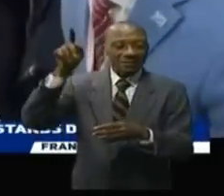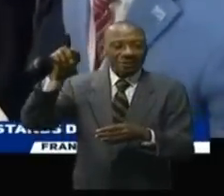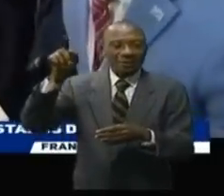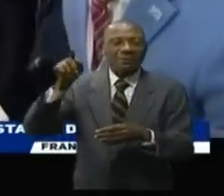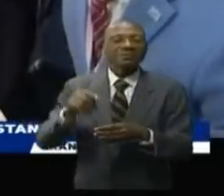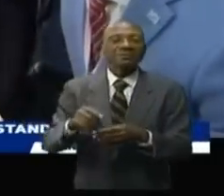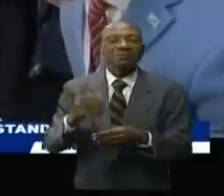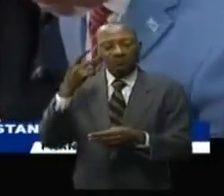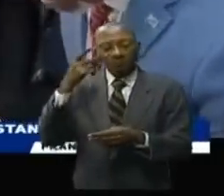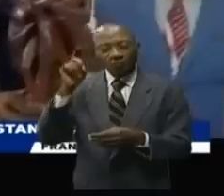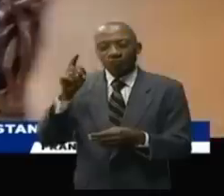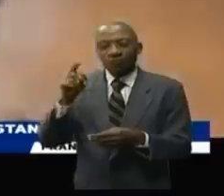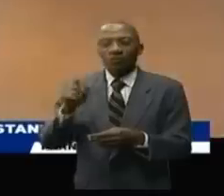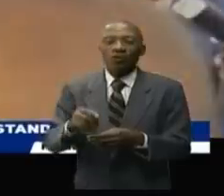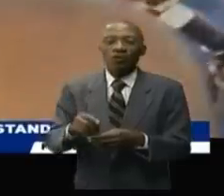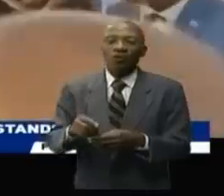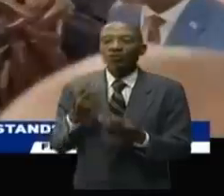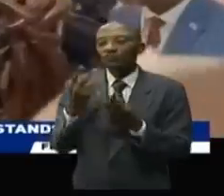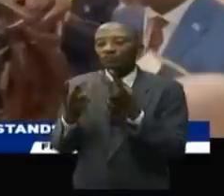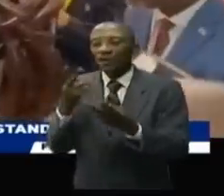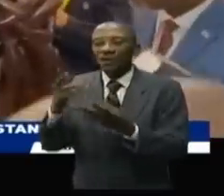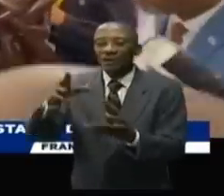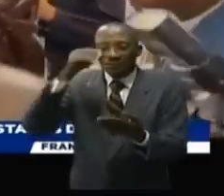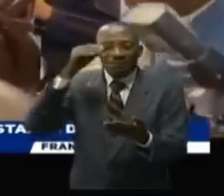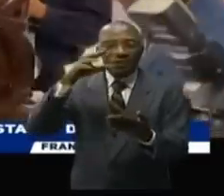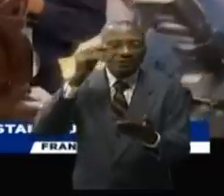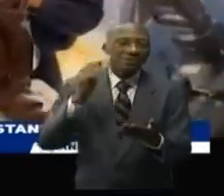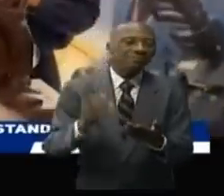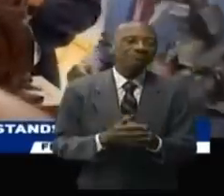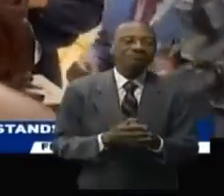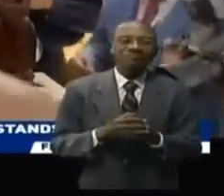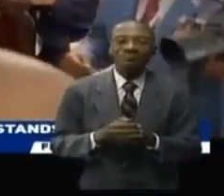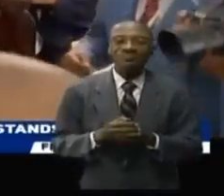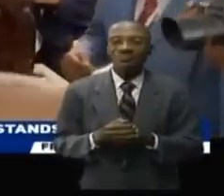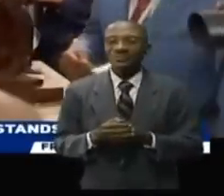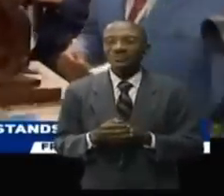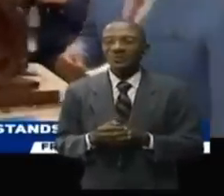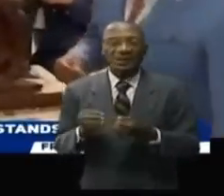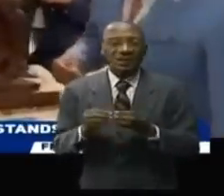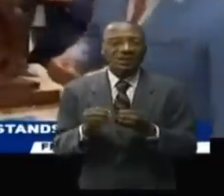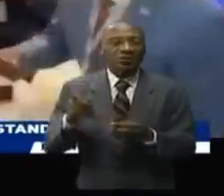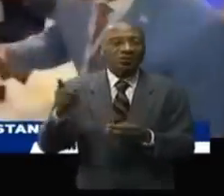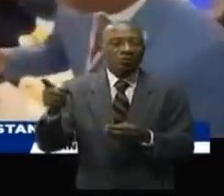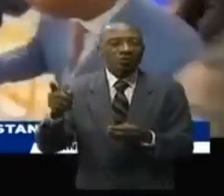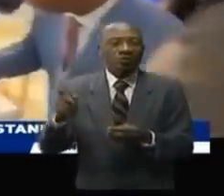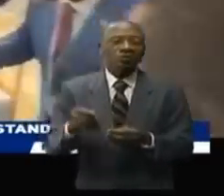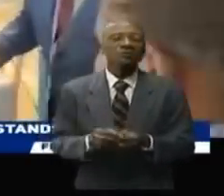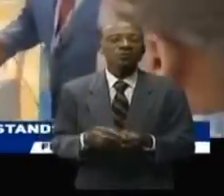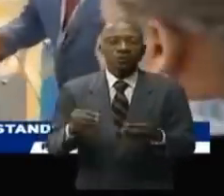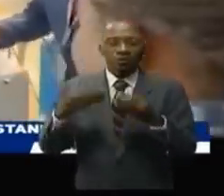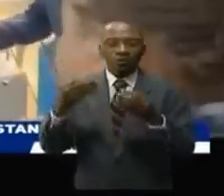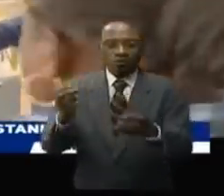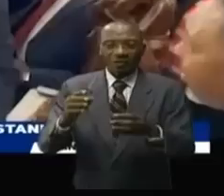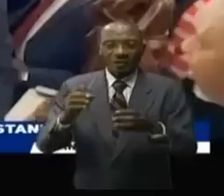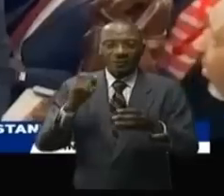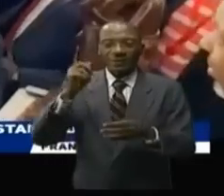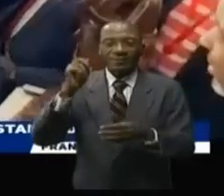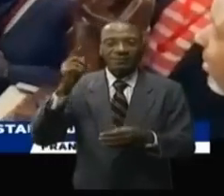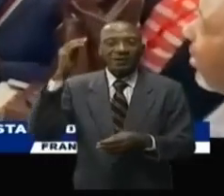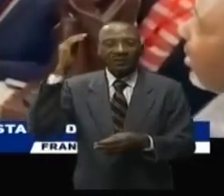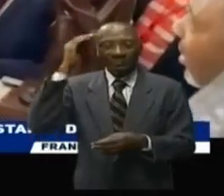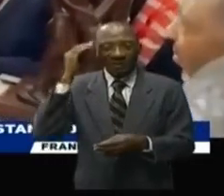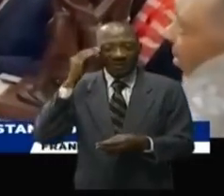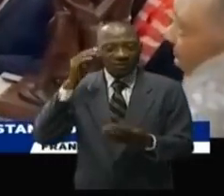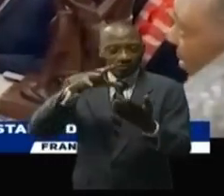République démocratique du Congo. Ces sommets étaient une opportunité pour les chefs du gouvernement de véhiculer deux messages